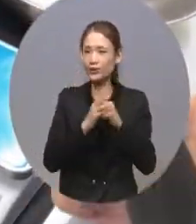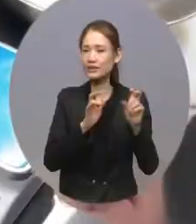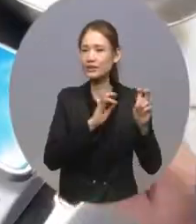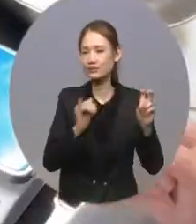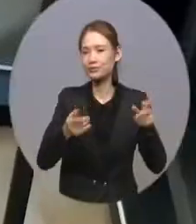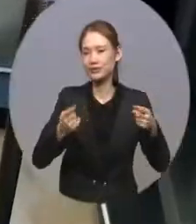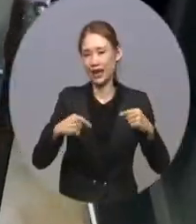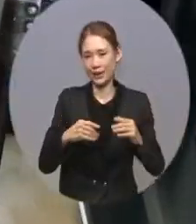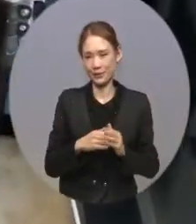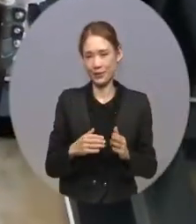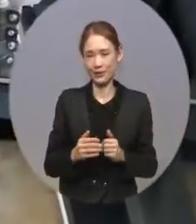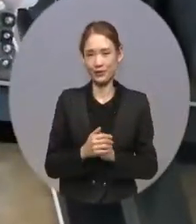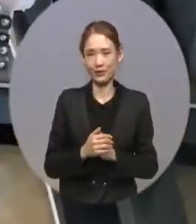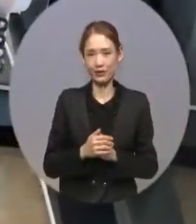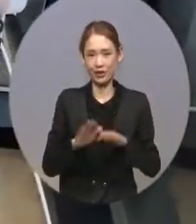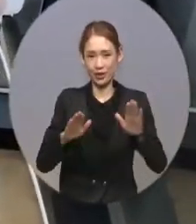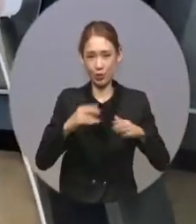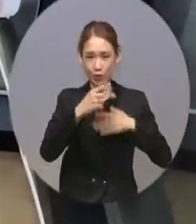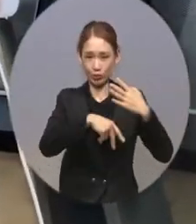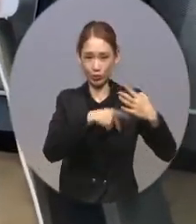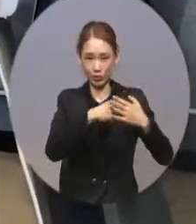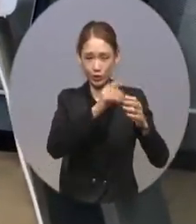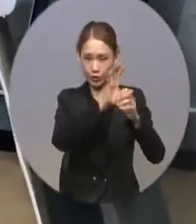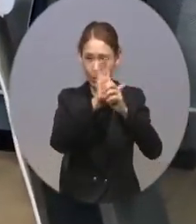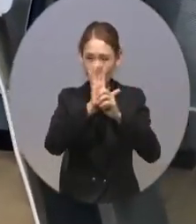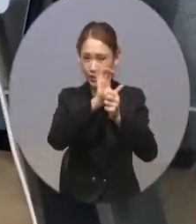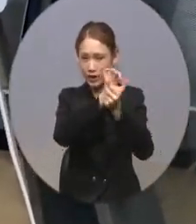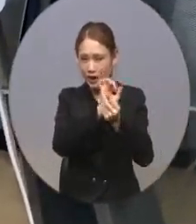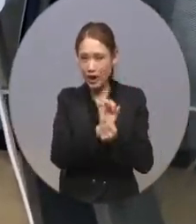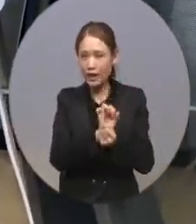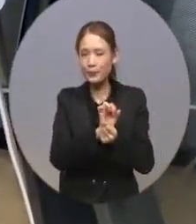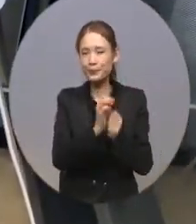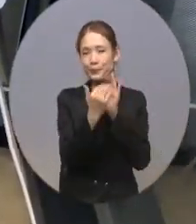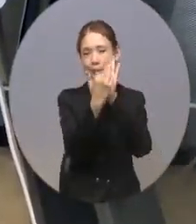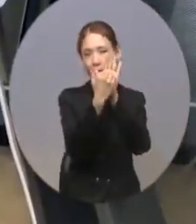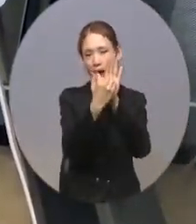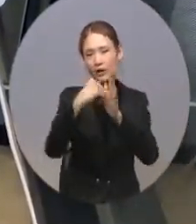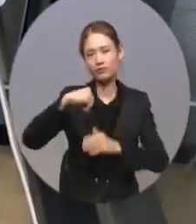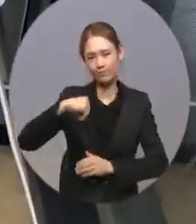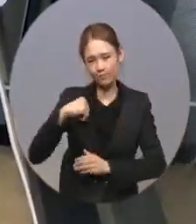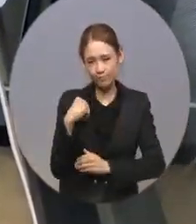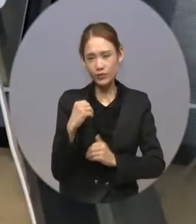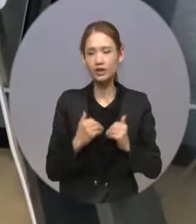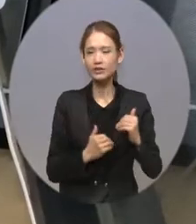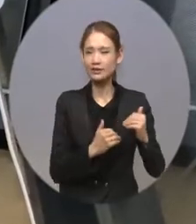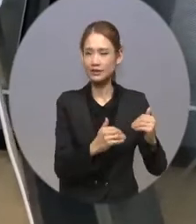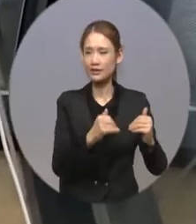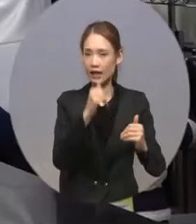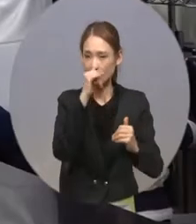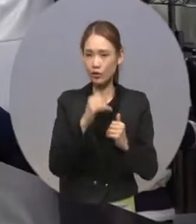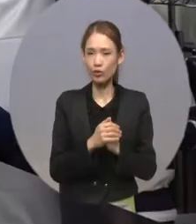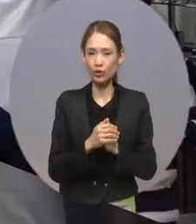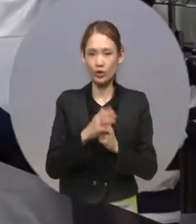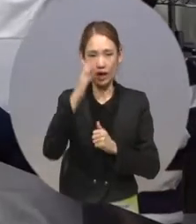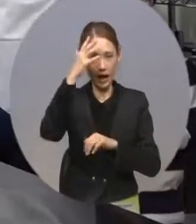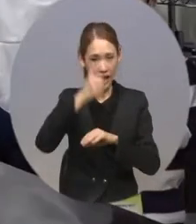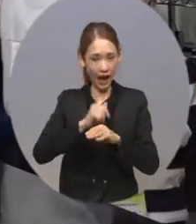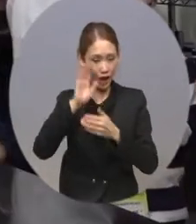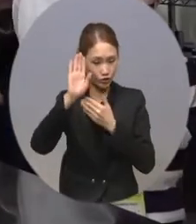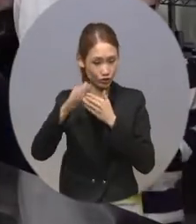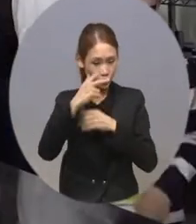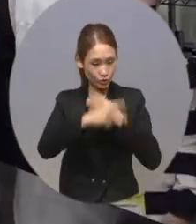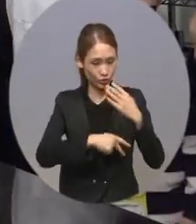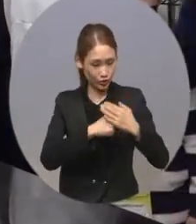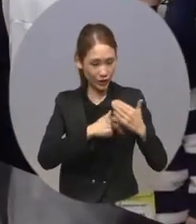참여했습니다. 본 프로그램은 코로나19 방역수칙을 준수하며 진행되었으며 향후 프로그램